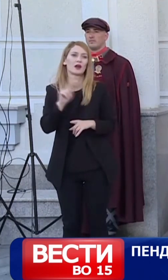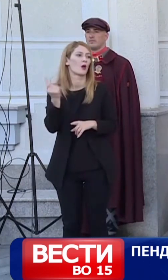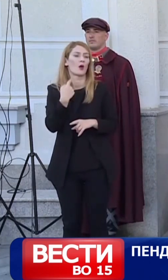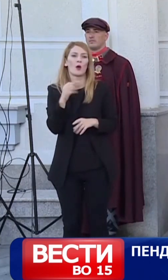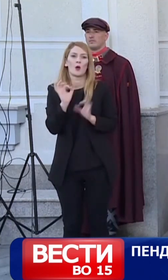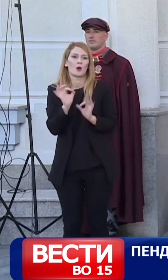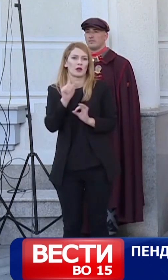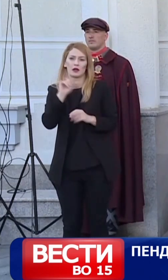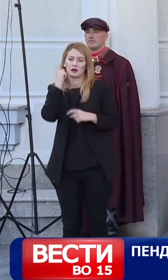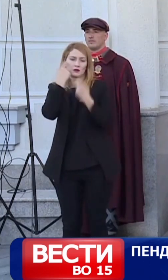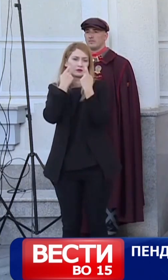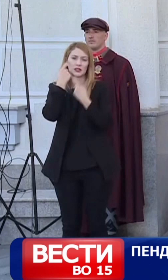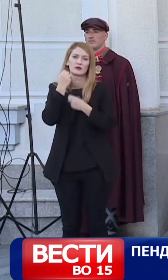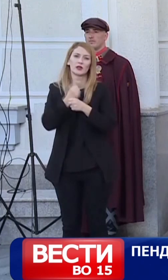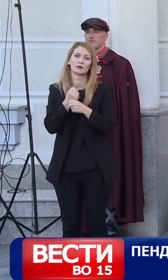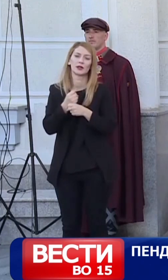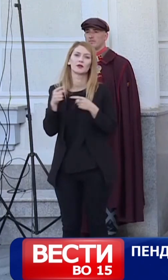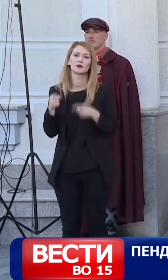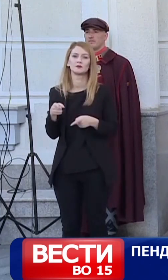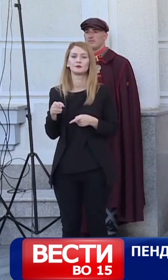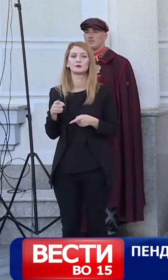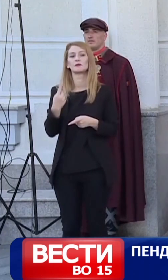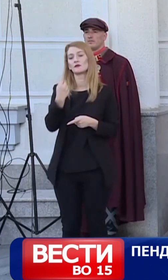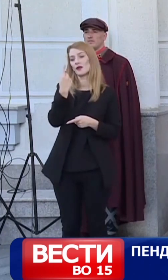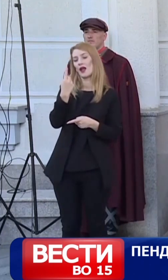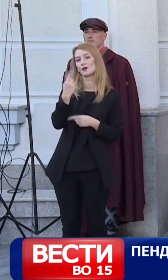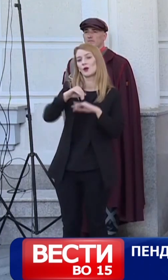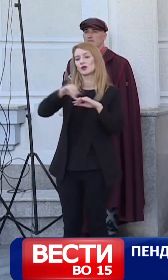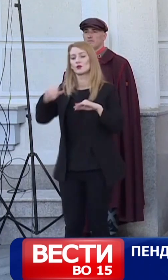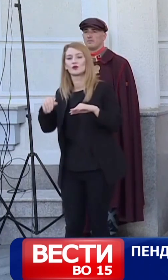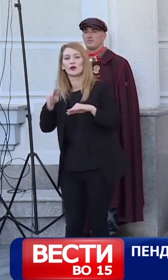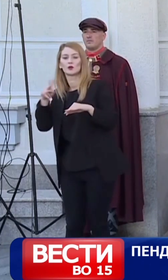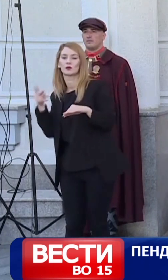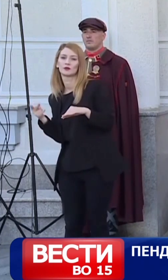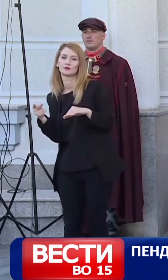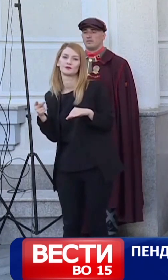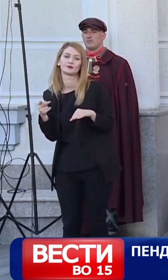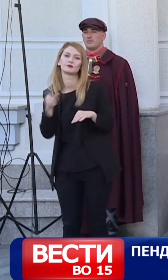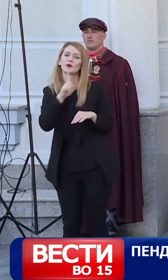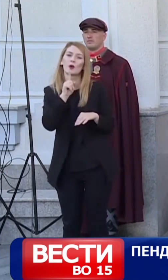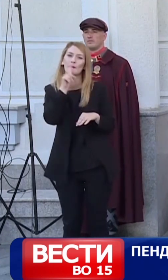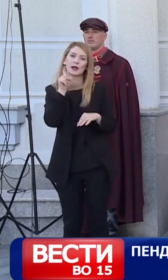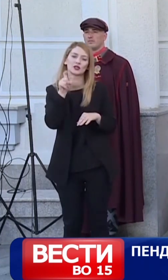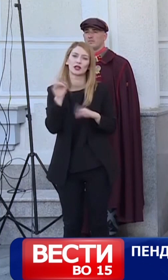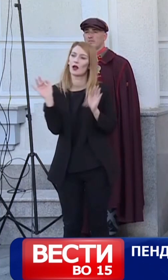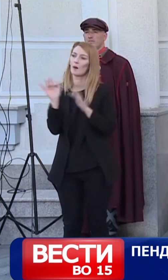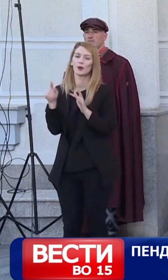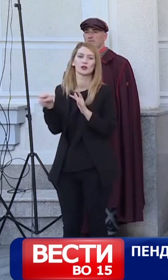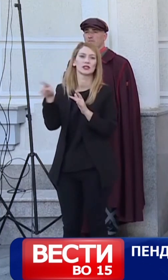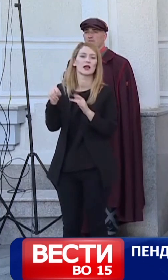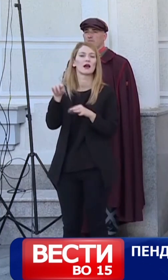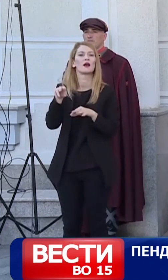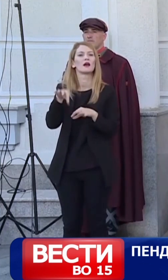го размислува да го направи. Едното го исклучува другото. Кој е прашањето на опозицијата за